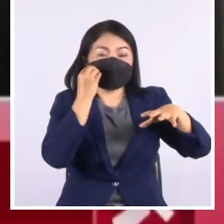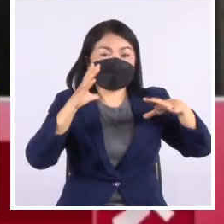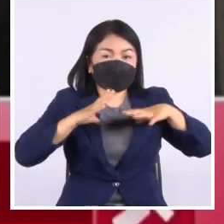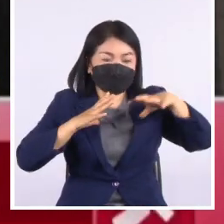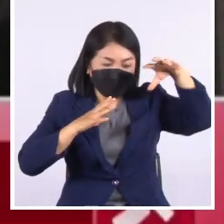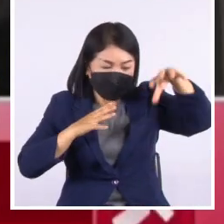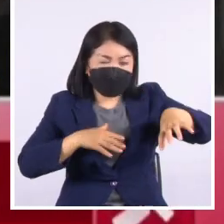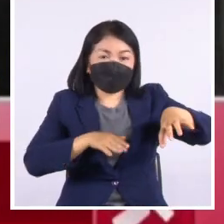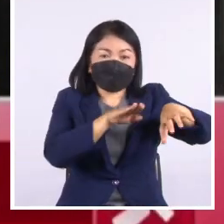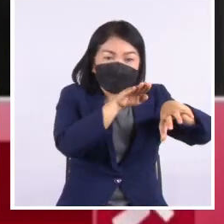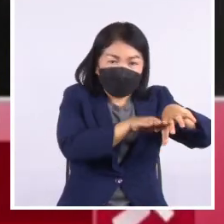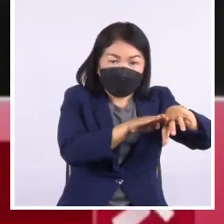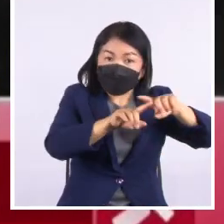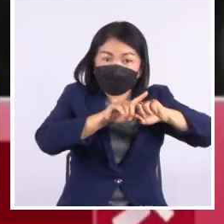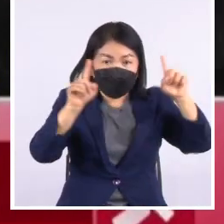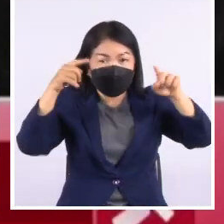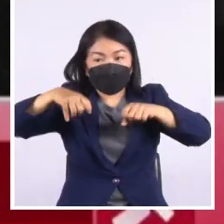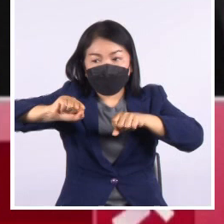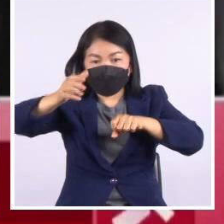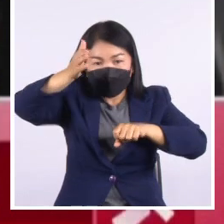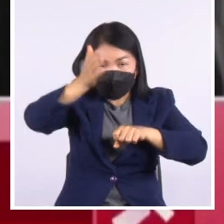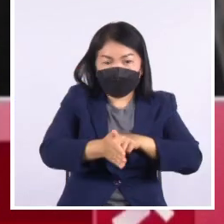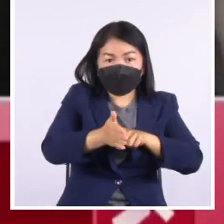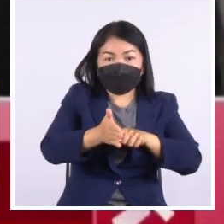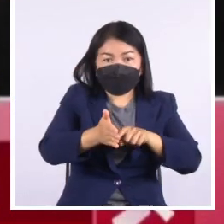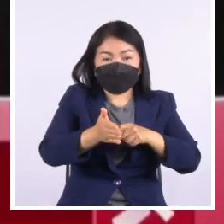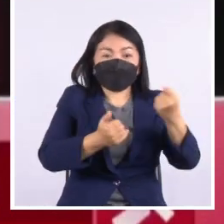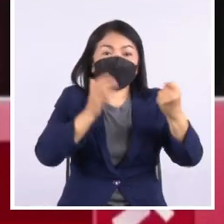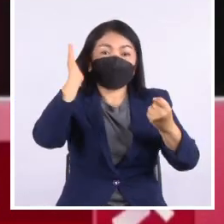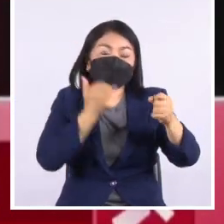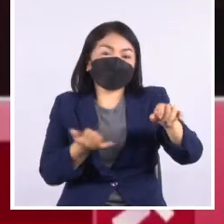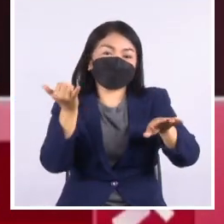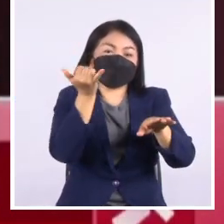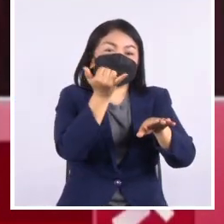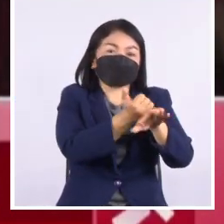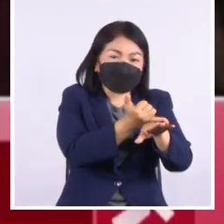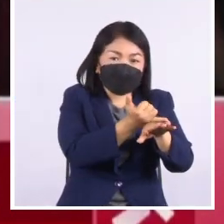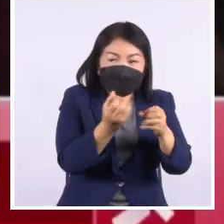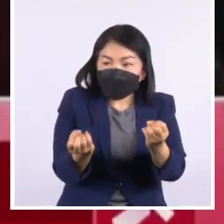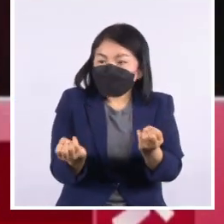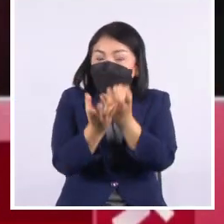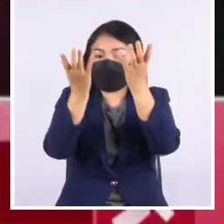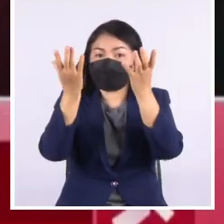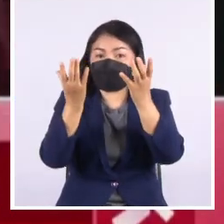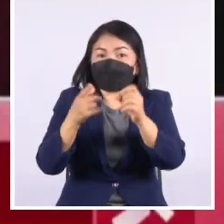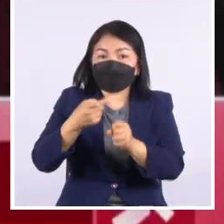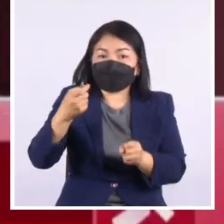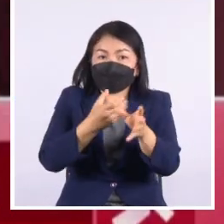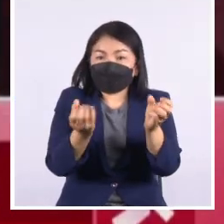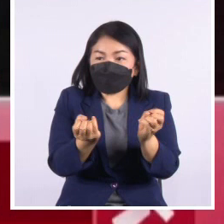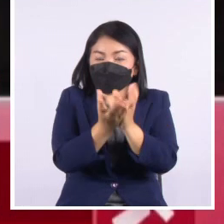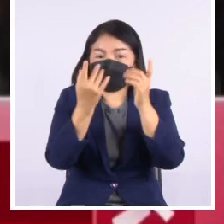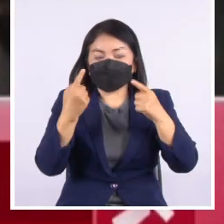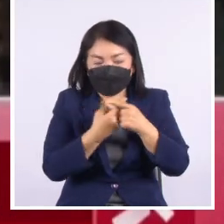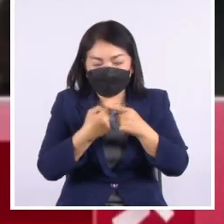ามีการระเบิดขึ้นขณะที่นายนาชิสกำลังขึ้นรถยนต์ของเขาส่งผลให้ตัวเขานั้นได้รับบาดเจ็บนะครับรวมถึงผู้คุ้มกันด้วย